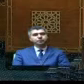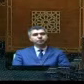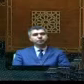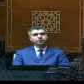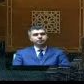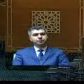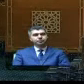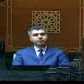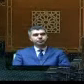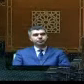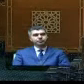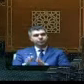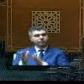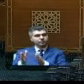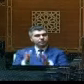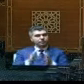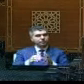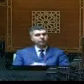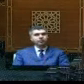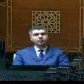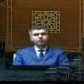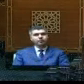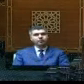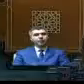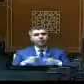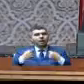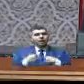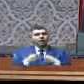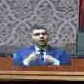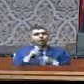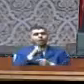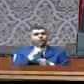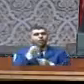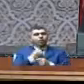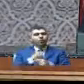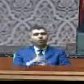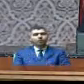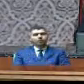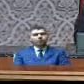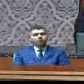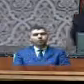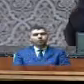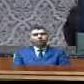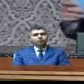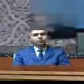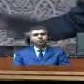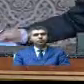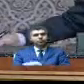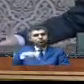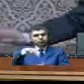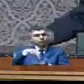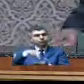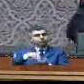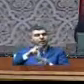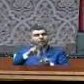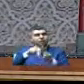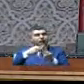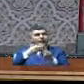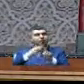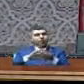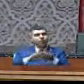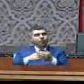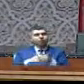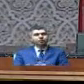ومتوازن. وشكرا سيد المستشار المحترم. الآن أعطي الكلمة